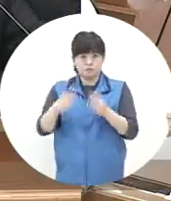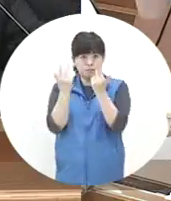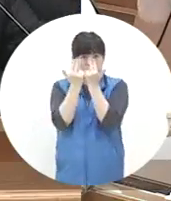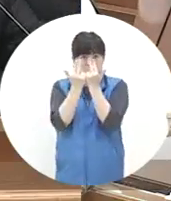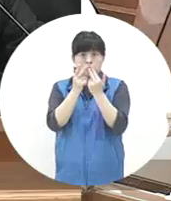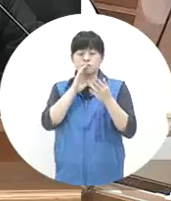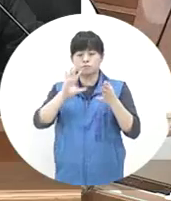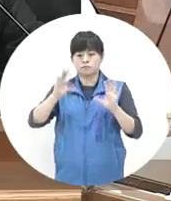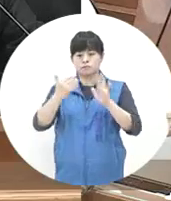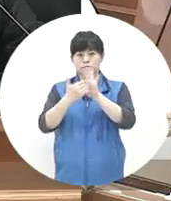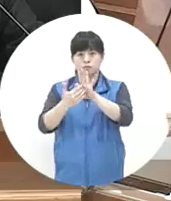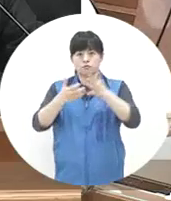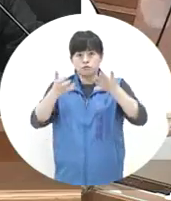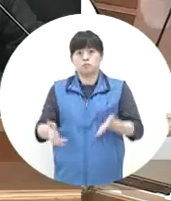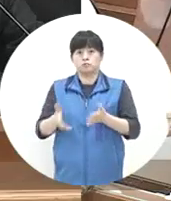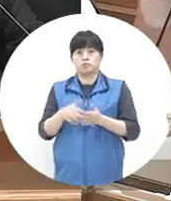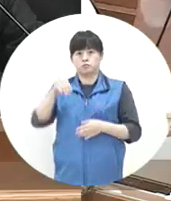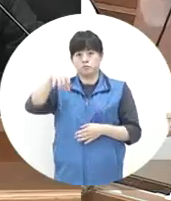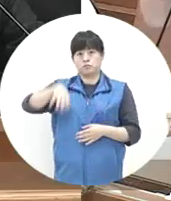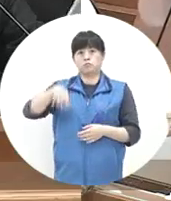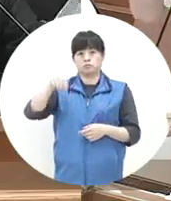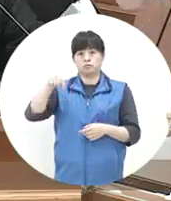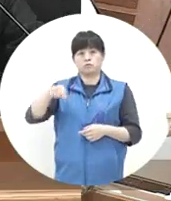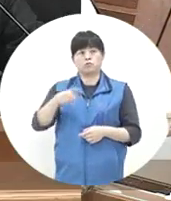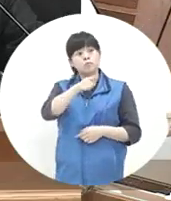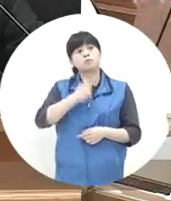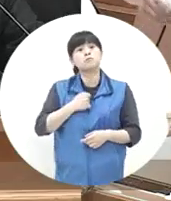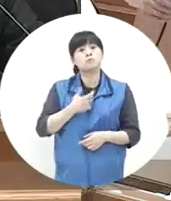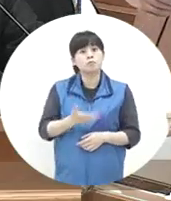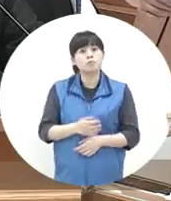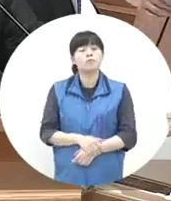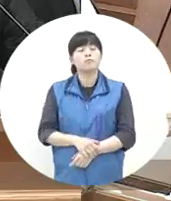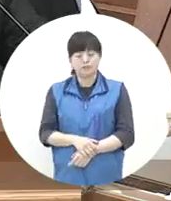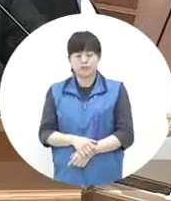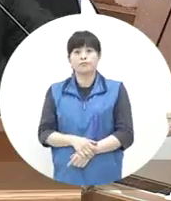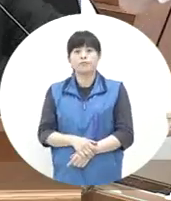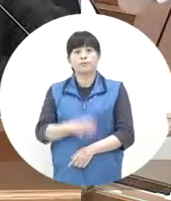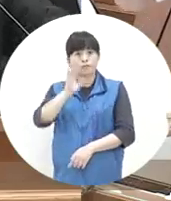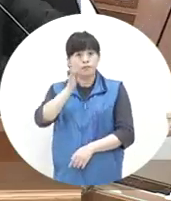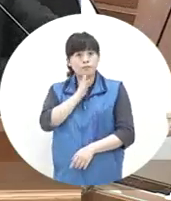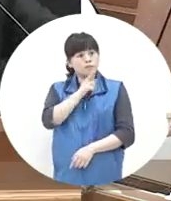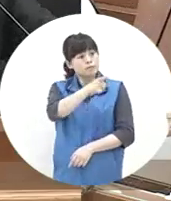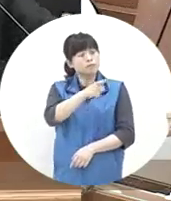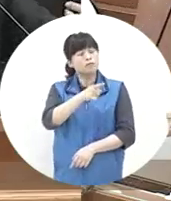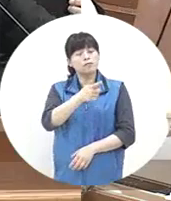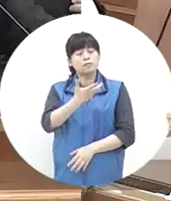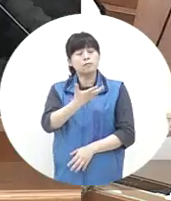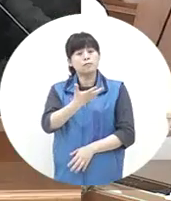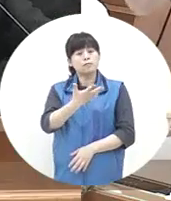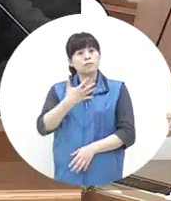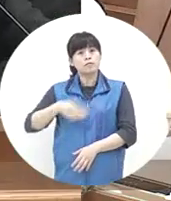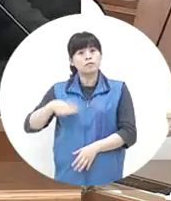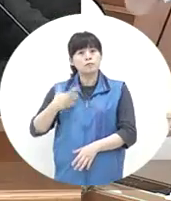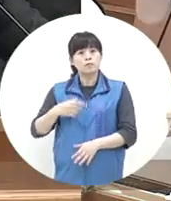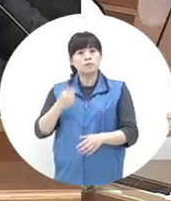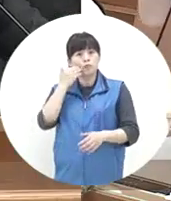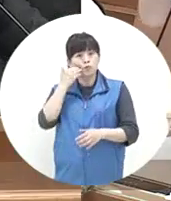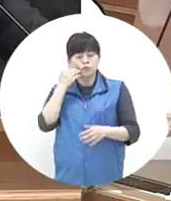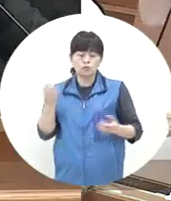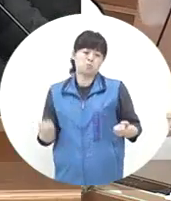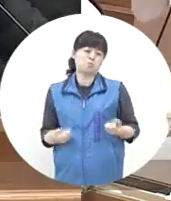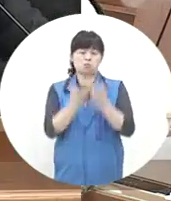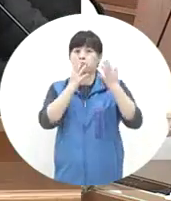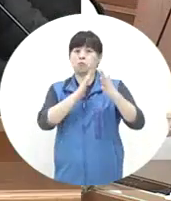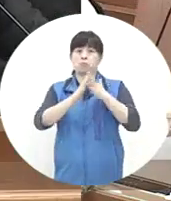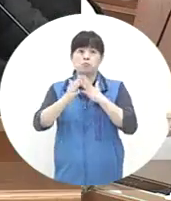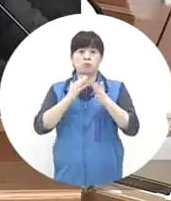防的重镇，你知不？知嘛哈，后来，但是你知啊，在战如果发生战事